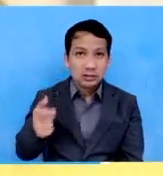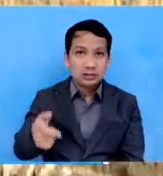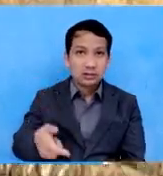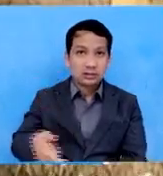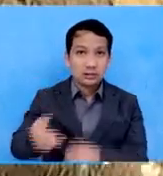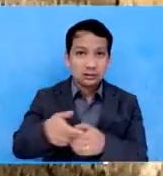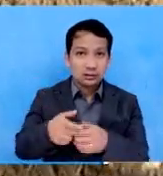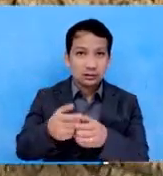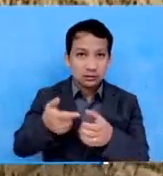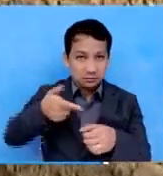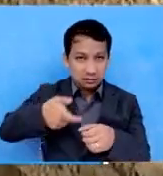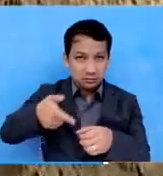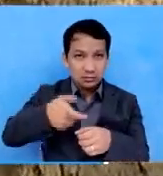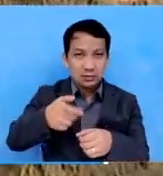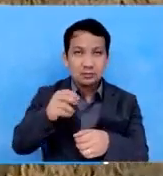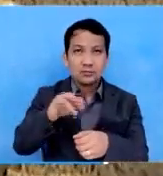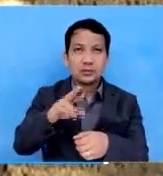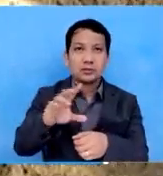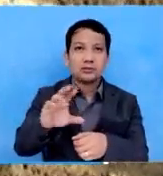mercury.